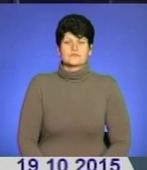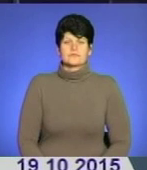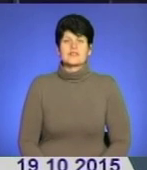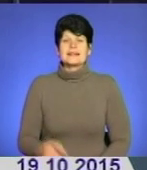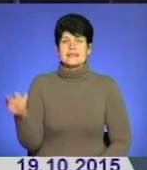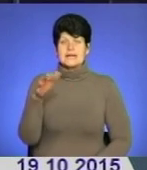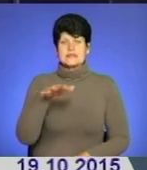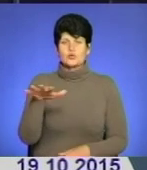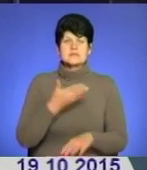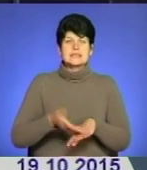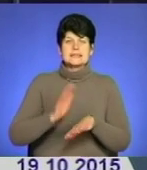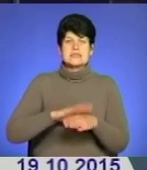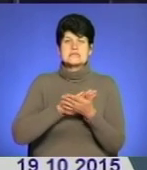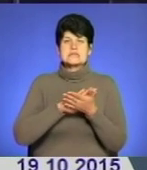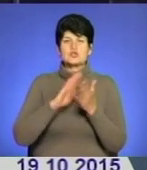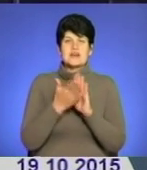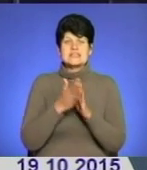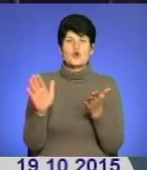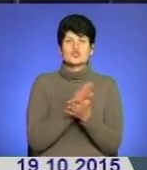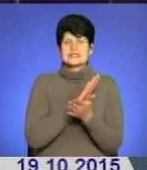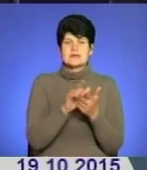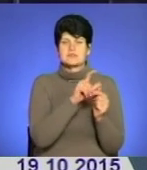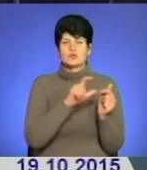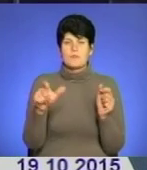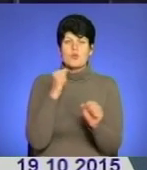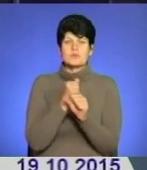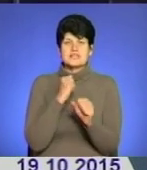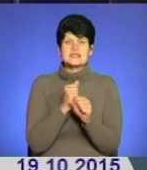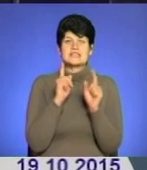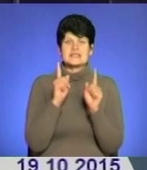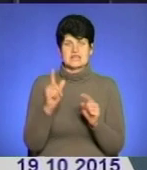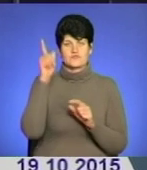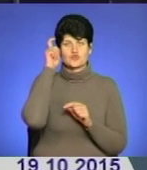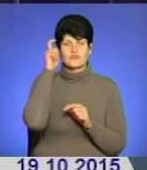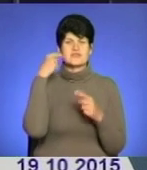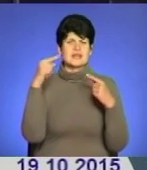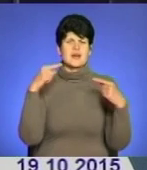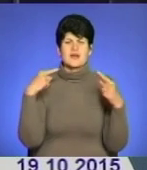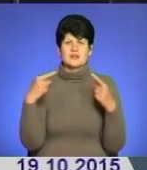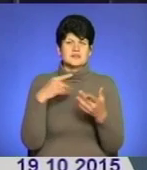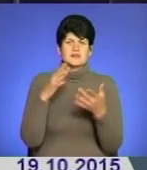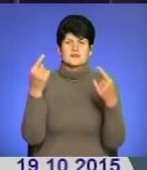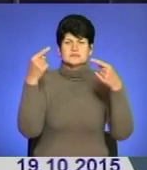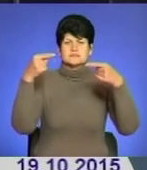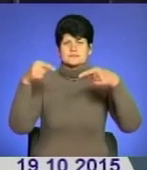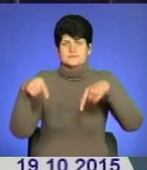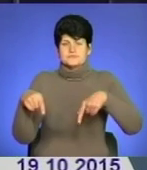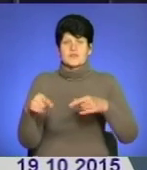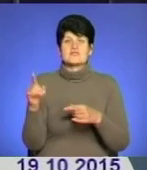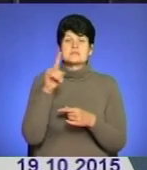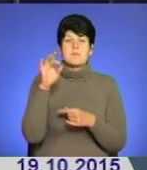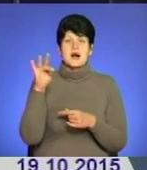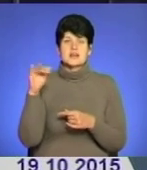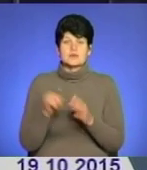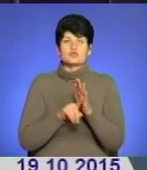На Тернопільщині складна ситуація з очисними спорудами, бо вони працюють тільки в Чорткові. Всі решта занедбані або зруйновані. Узбережжя